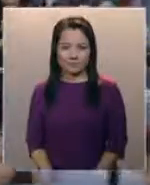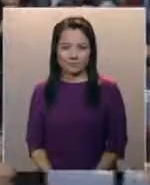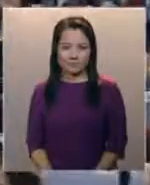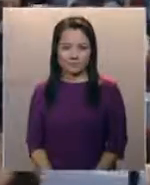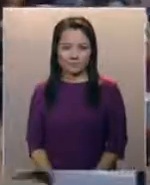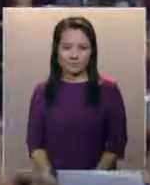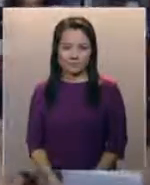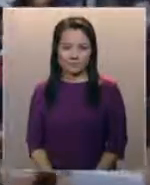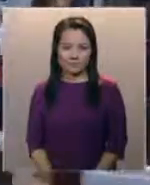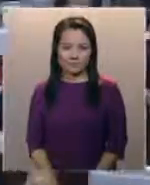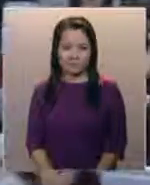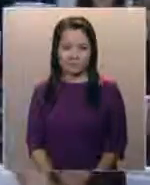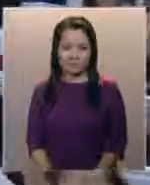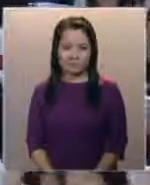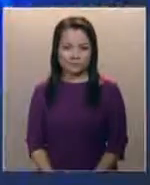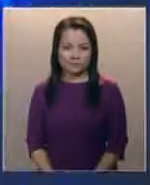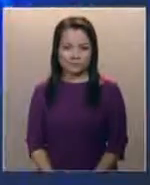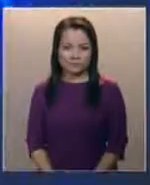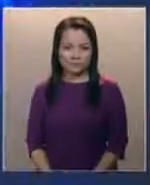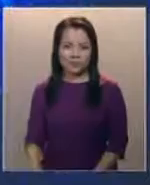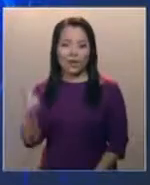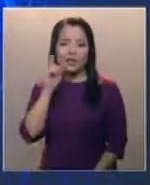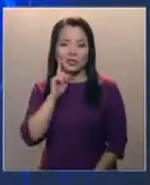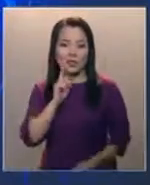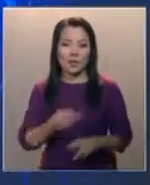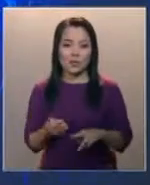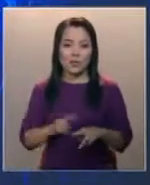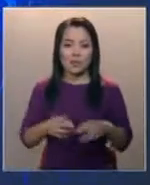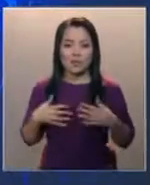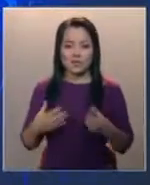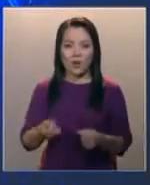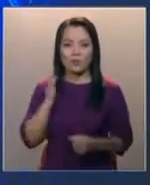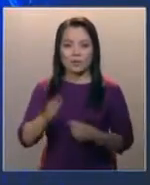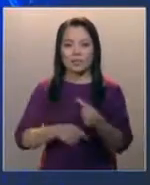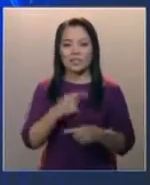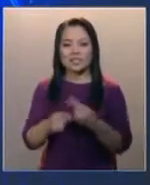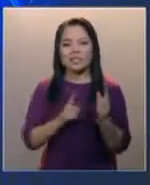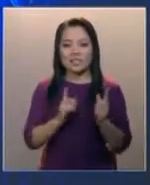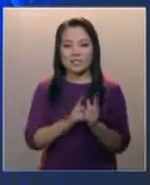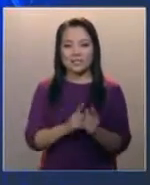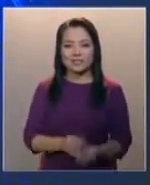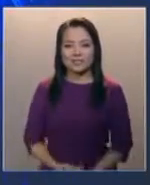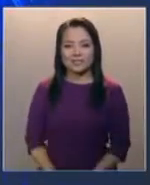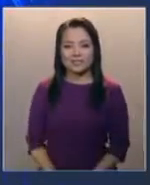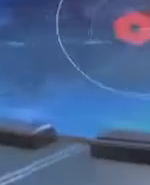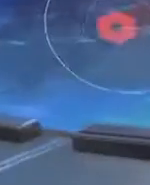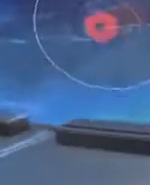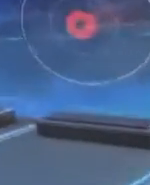Ақмола облысынан. Әзірге айтарымыз осы, келесі сағатта жүздескенше.